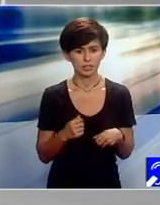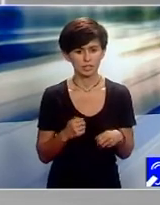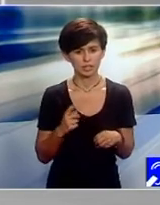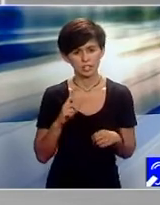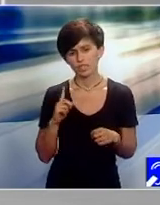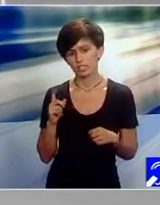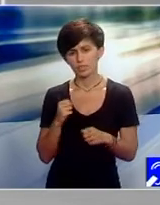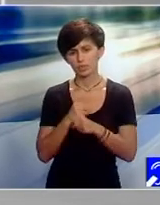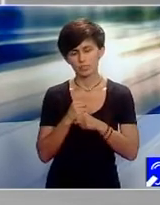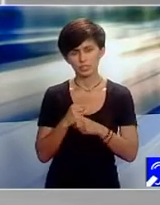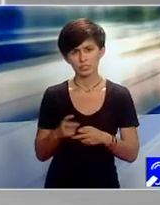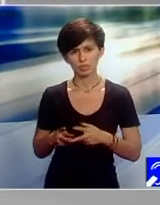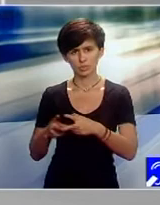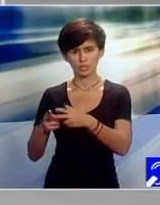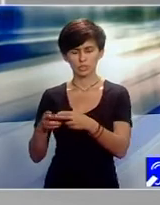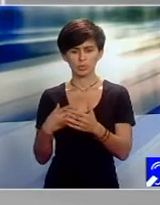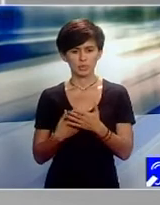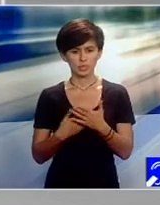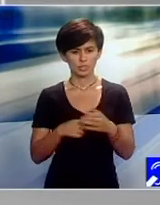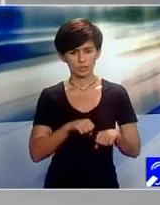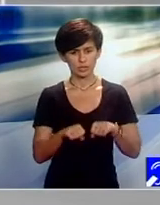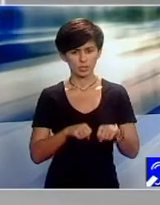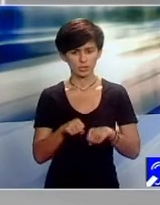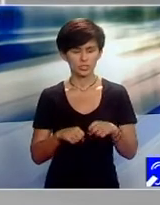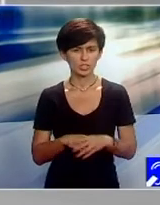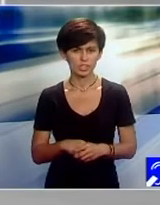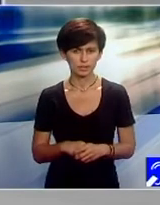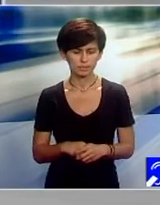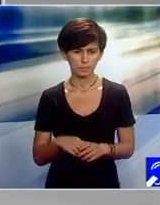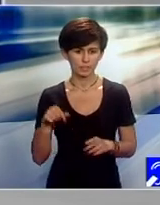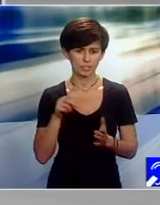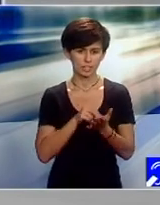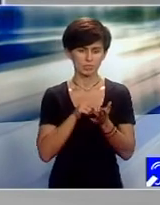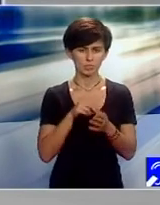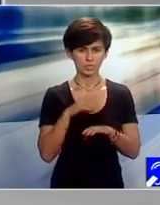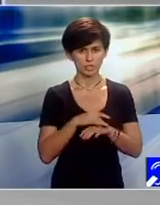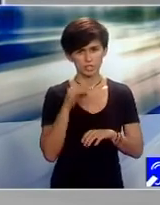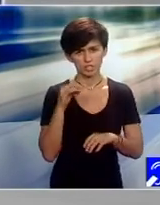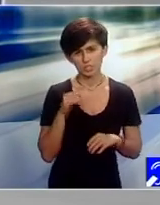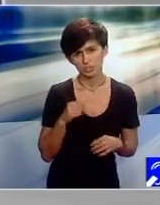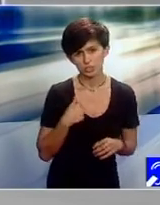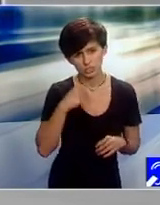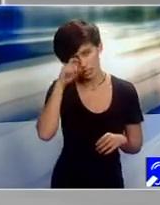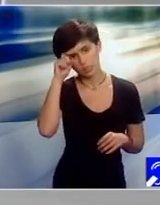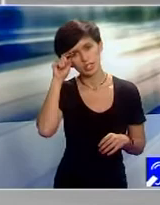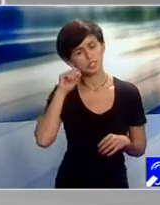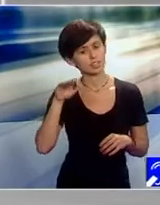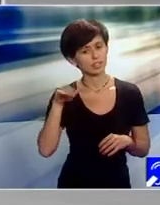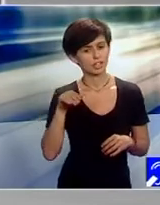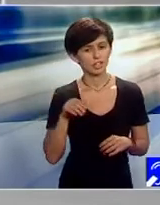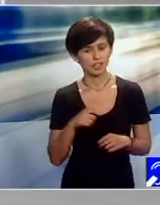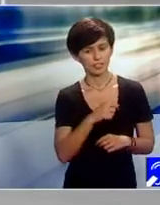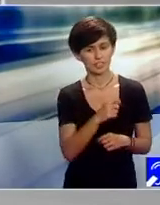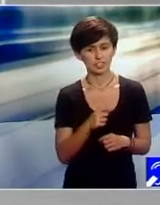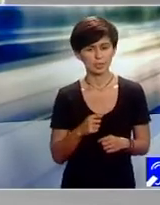biciclete magistrale, transversale, pe axa est-vest a Clujului. Ați propus și soluții. Presupun că aveți deja propunem de două